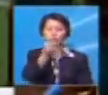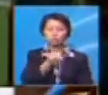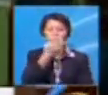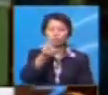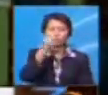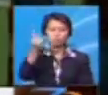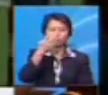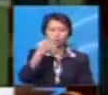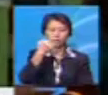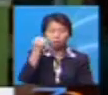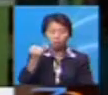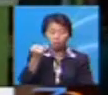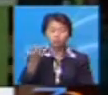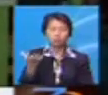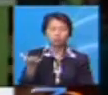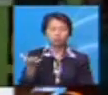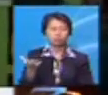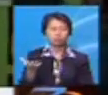sering sumbang.